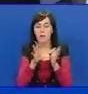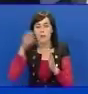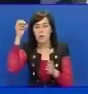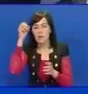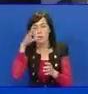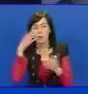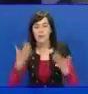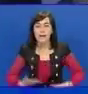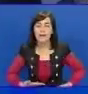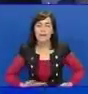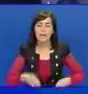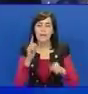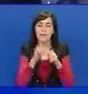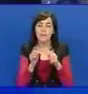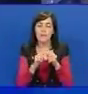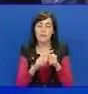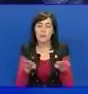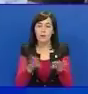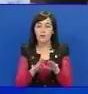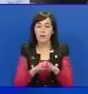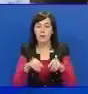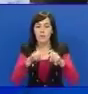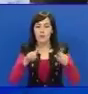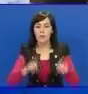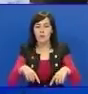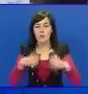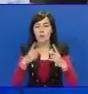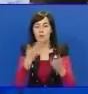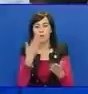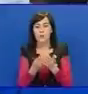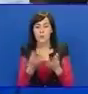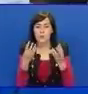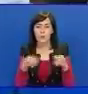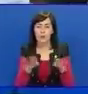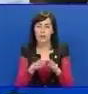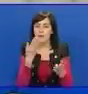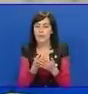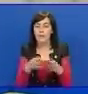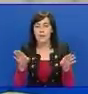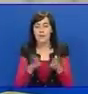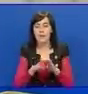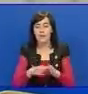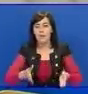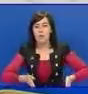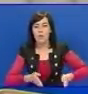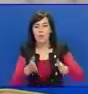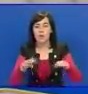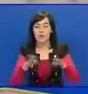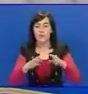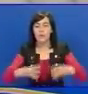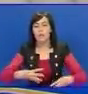сөнген жағдайда резервті іске қосатын аккумулятор орнатуды ұсынды. Сонымен қатар талаптарға сәйкес жол жиегіне салынған